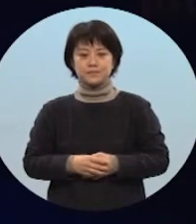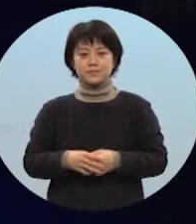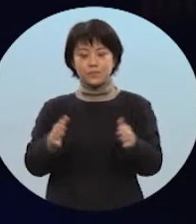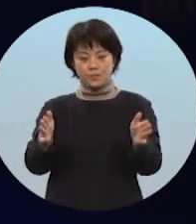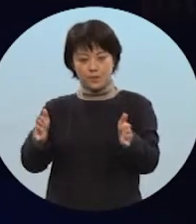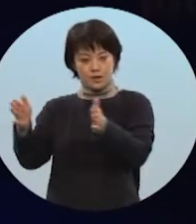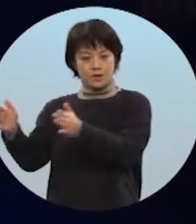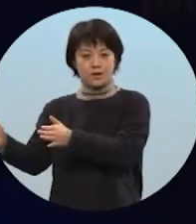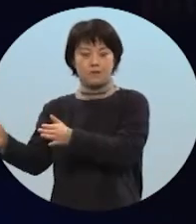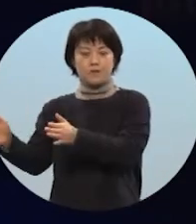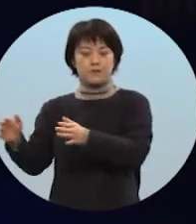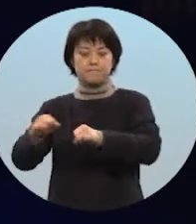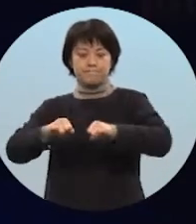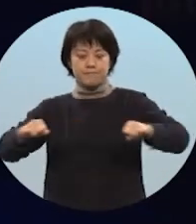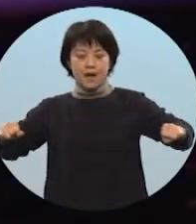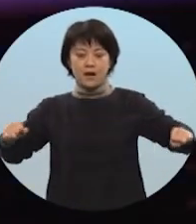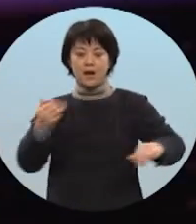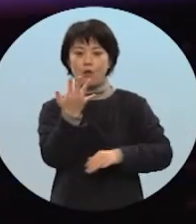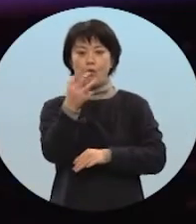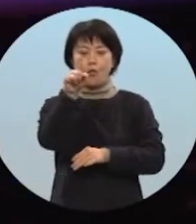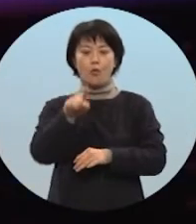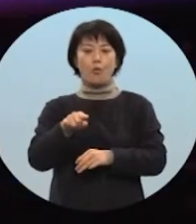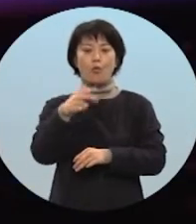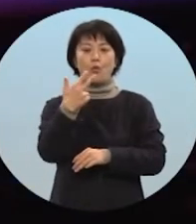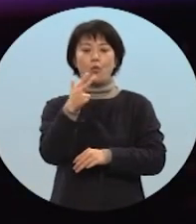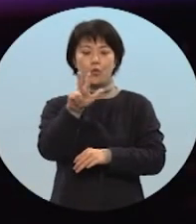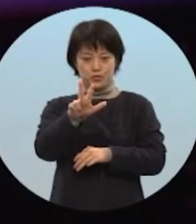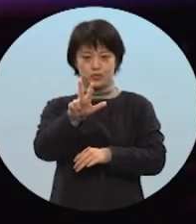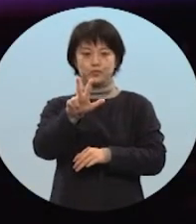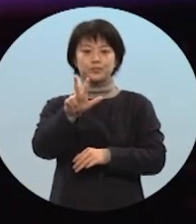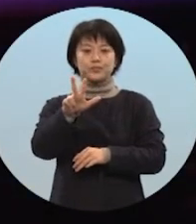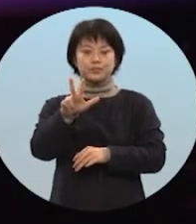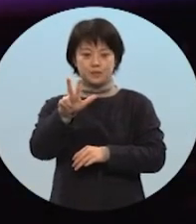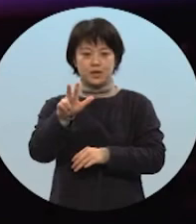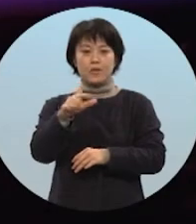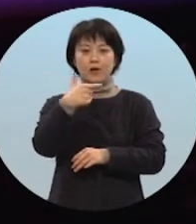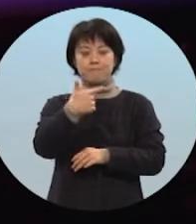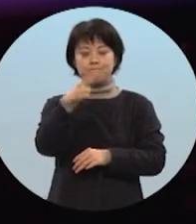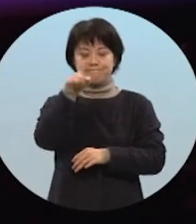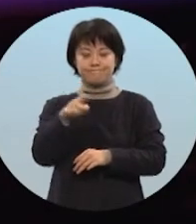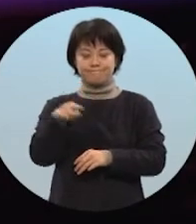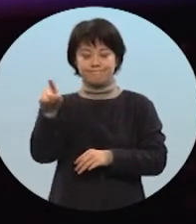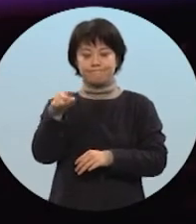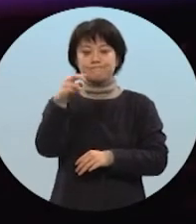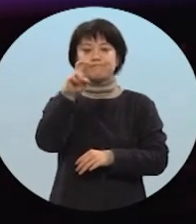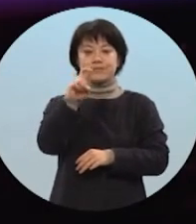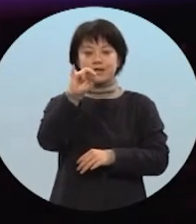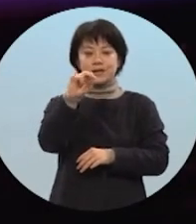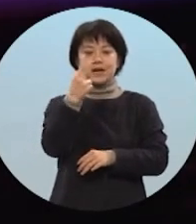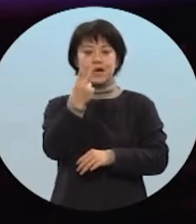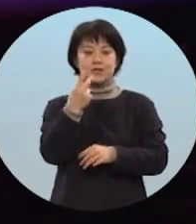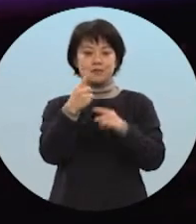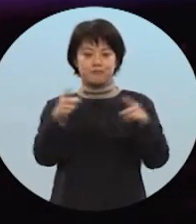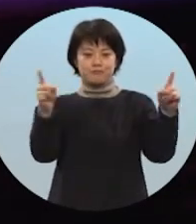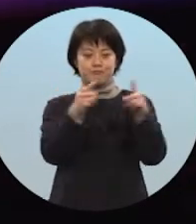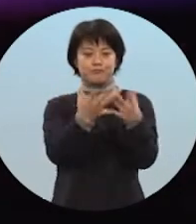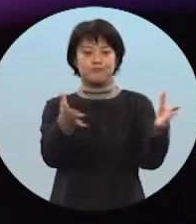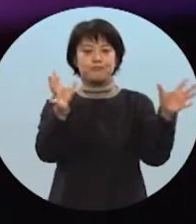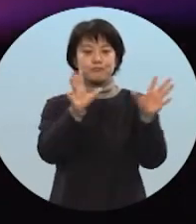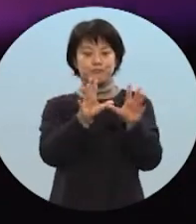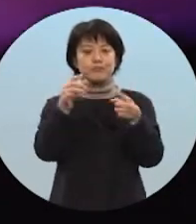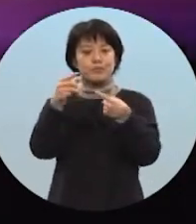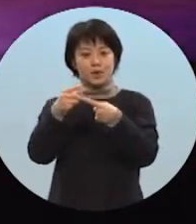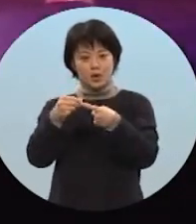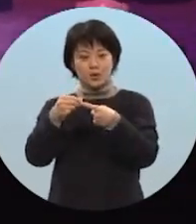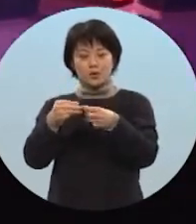代わって大ホールではホストバンドのムーンライトジャズオーケストラと日本を代表するジャズボーカリスト伊